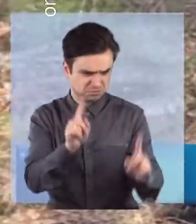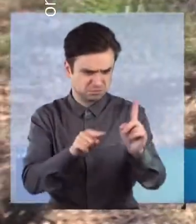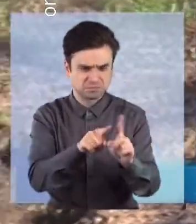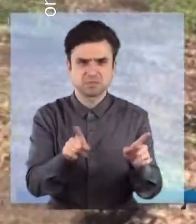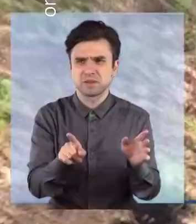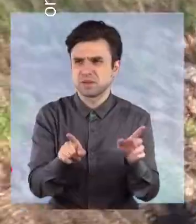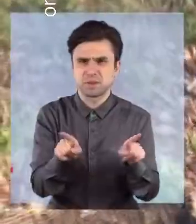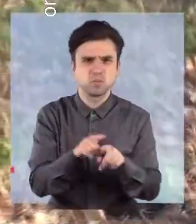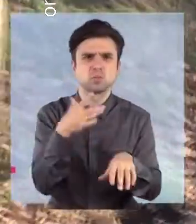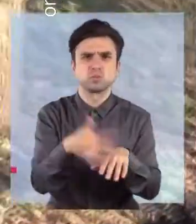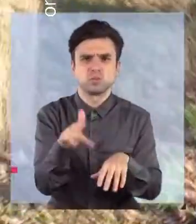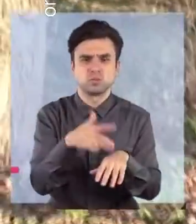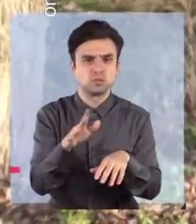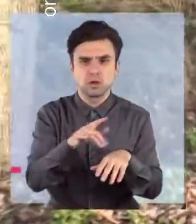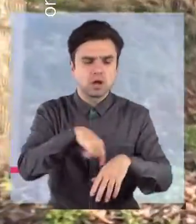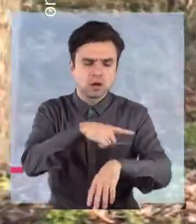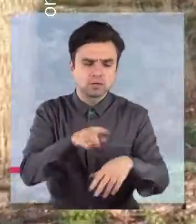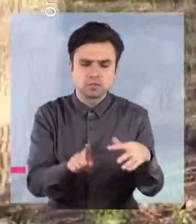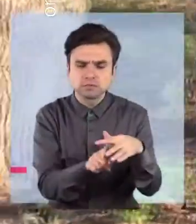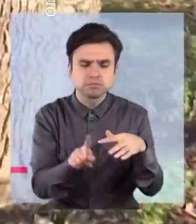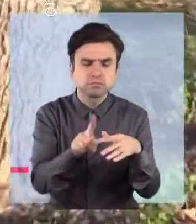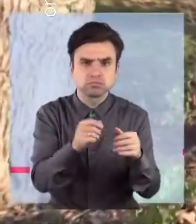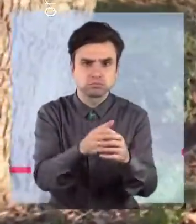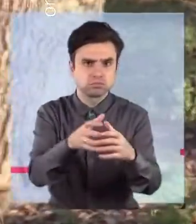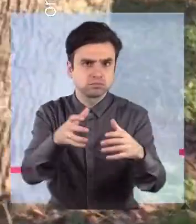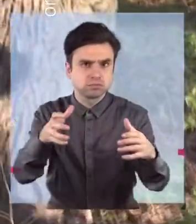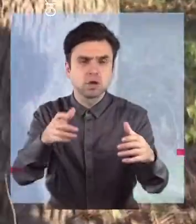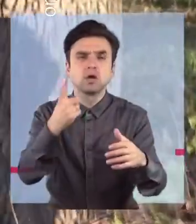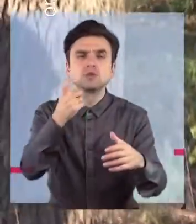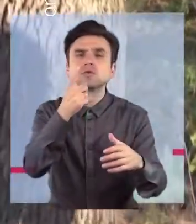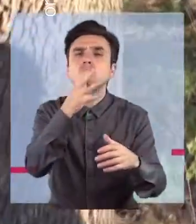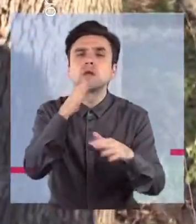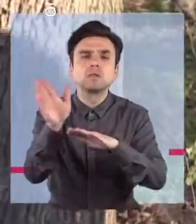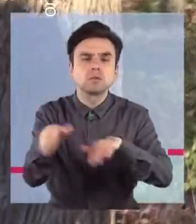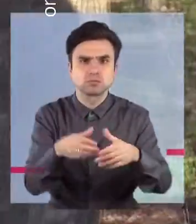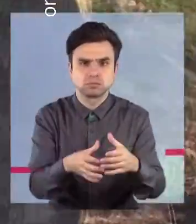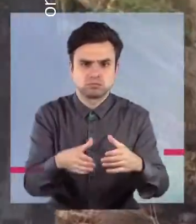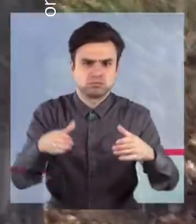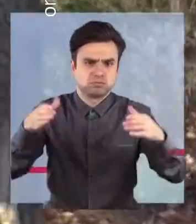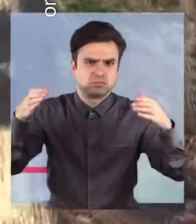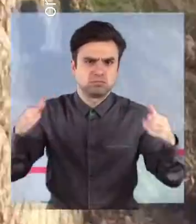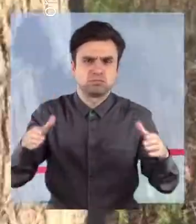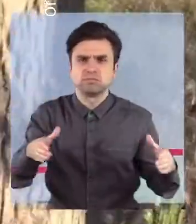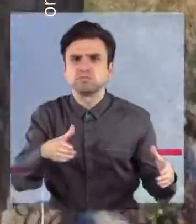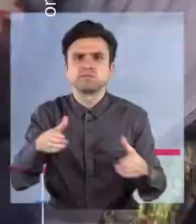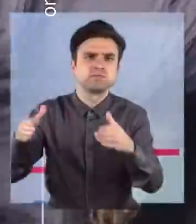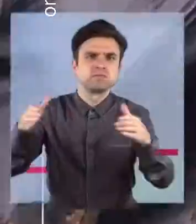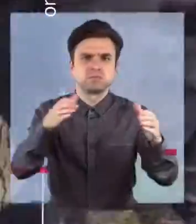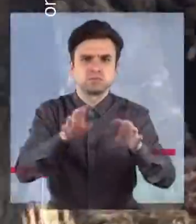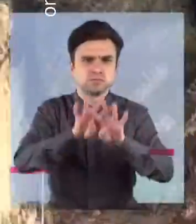дерева, а ще через 100 перетвориться на кремезного велетня з могутньою кроною, яка створюватиме тінь та затишок